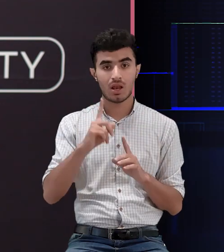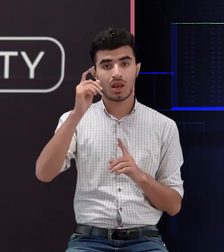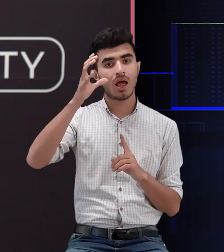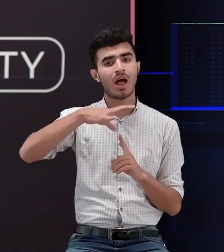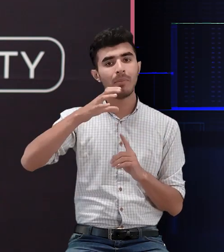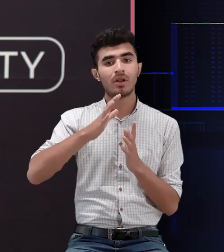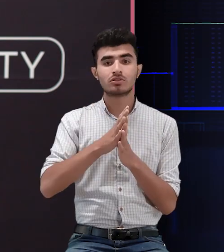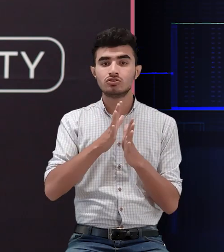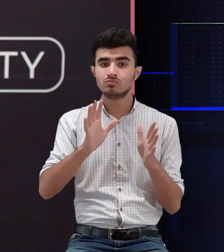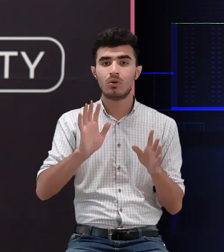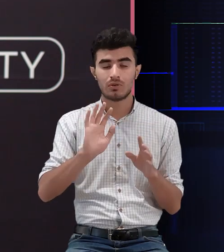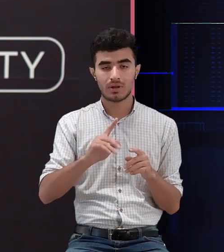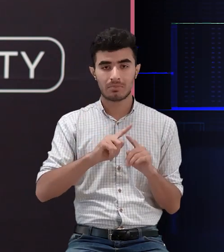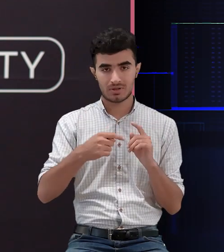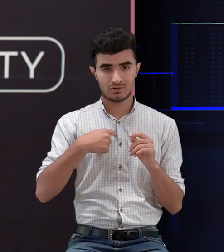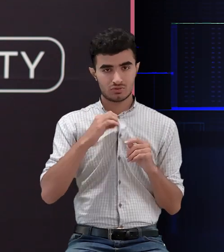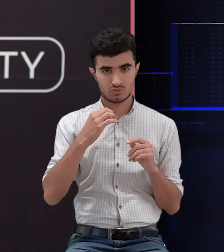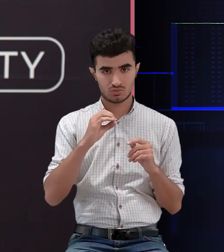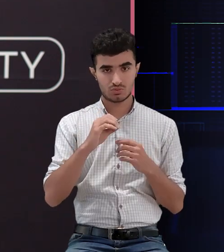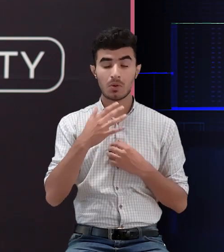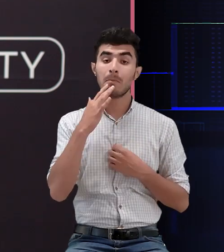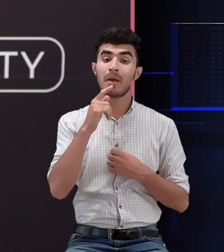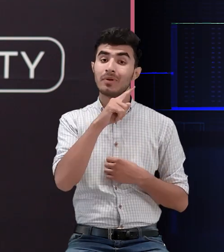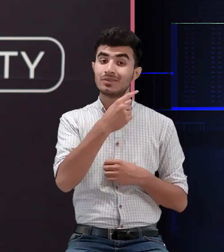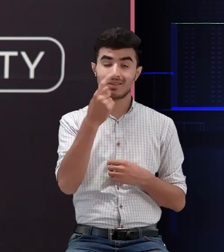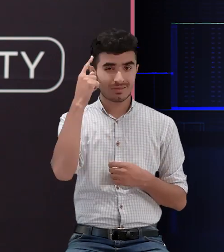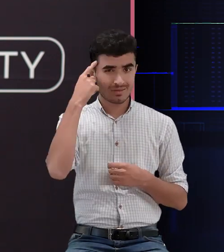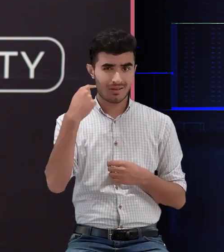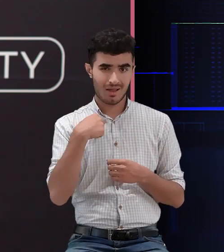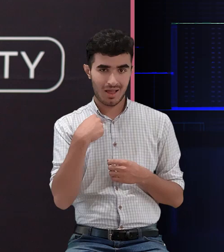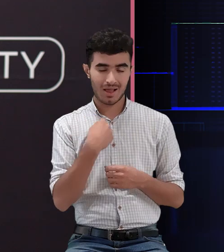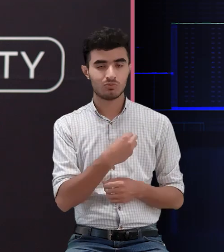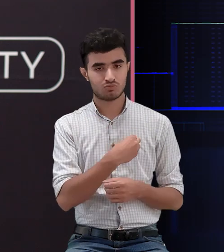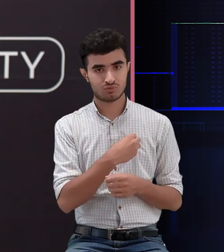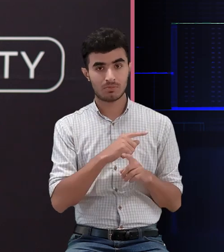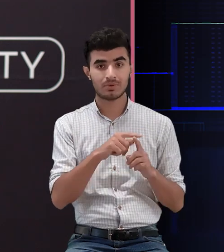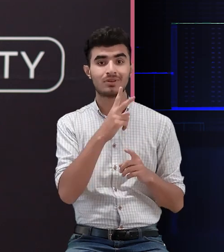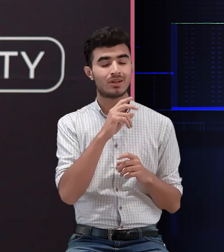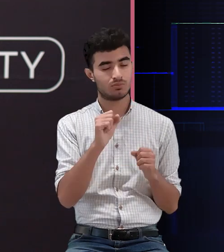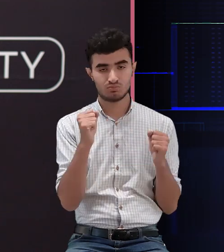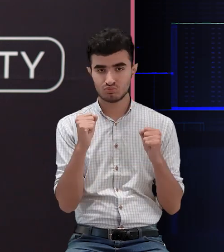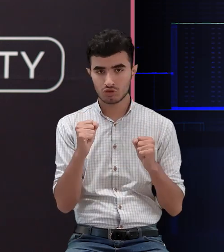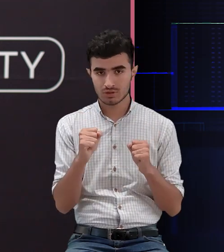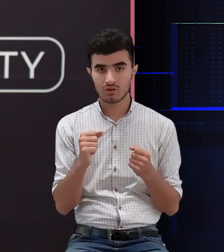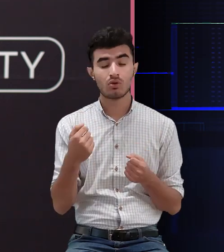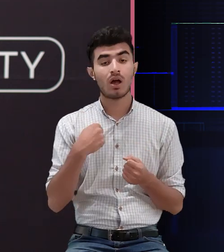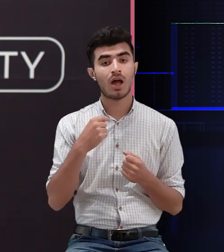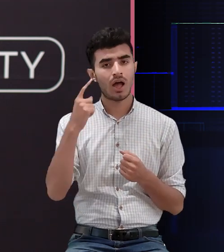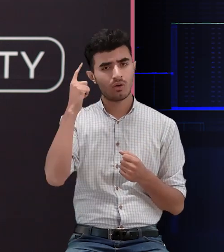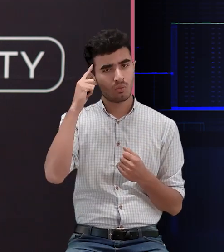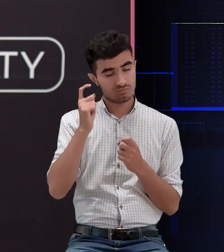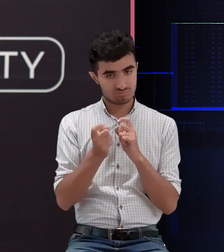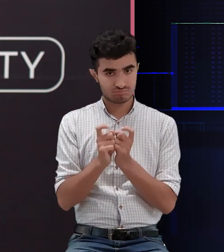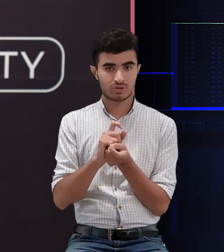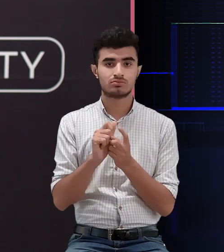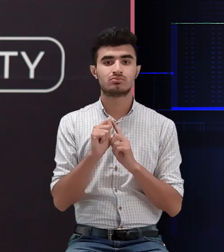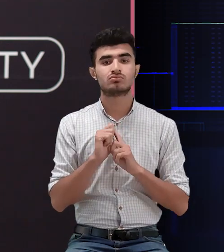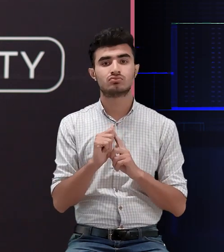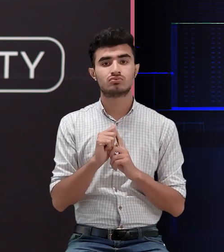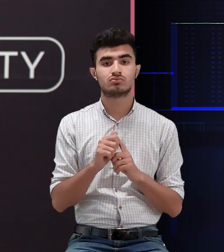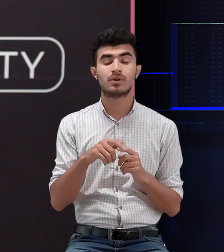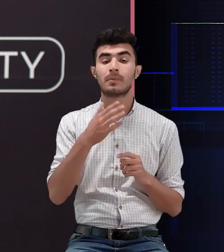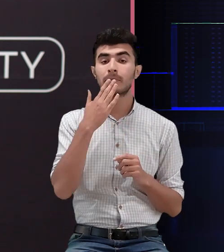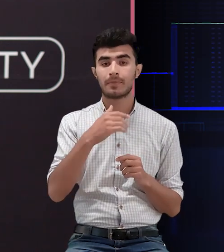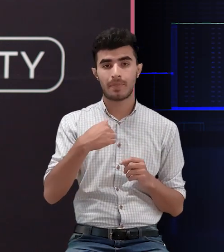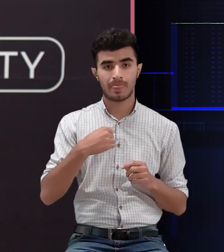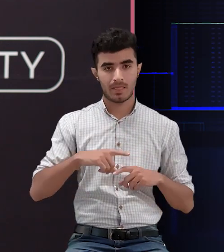دیئر ہارٹس میں بی دے آر کالنگ اس بیچارہ, میں بی وہ ہم پہ ترس کھا رہے ہوں گے بٹ وہ کہہ نہیں سکتے. سو ہمیں اپنا نظریہ بدلنا ہے, ہمیں اپنے آپ